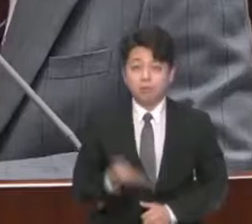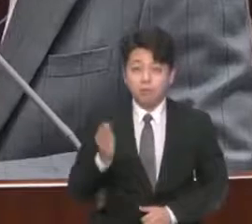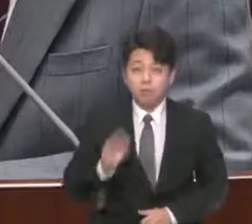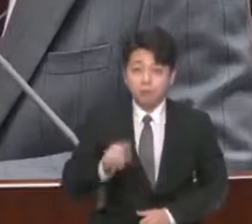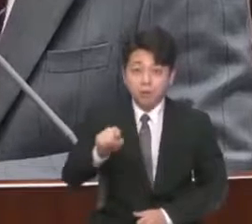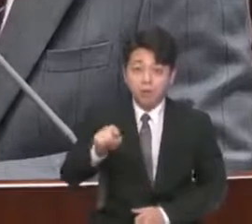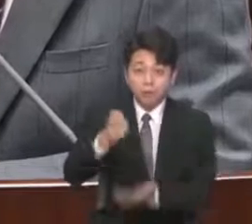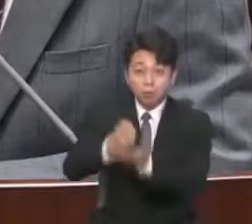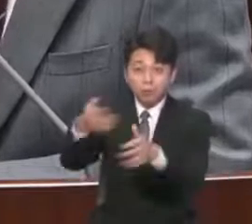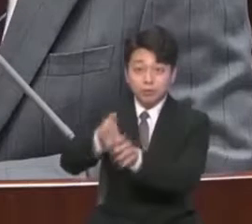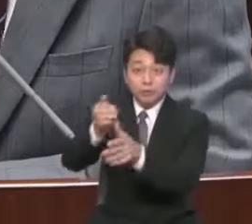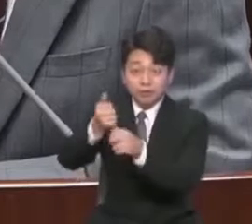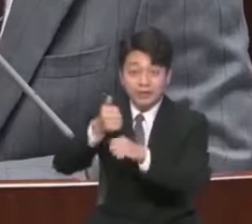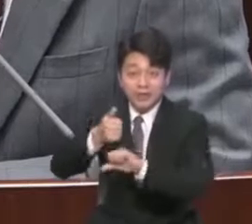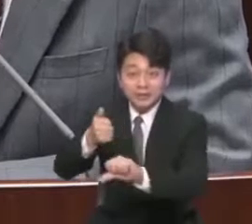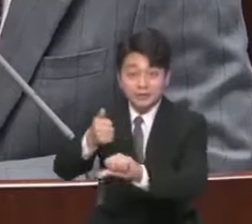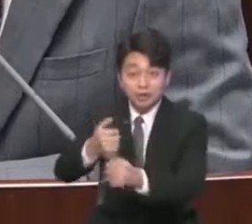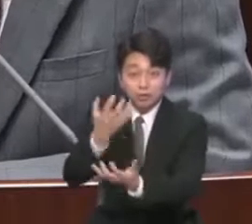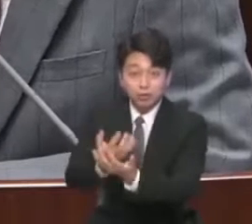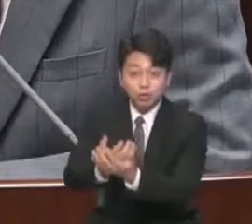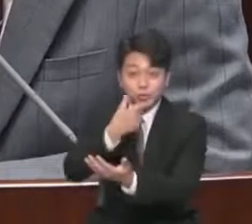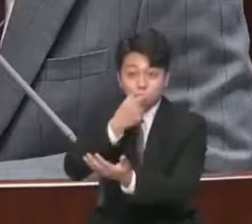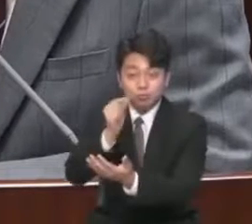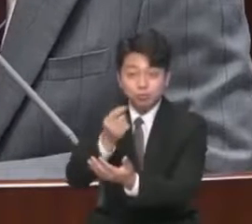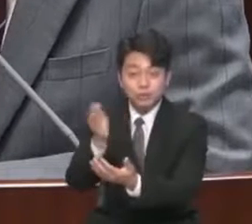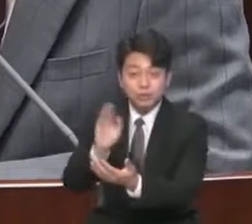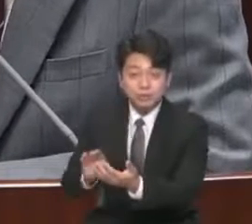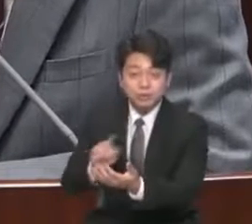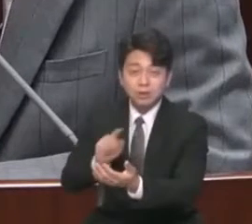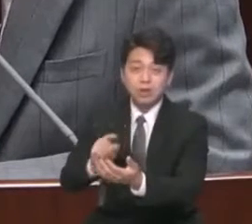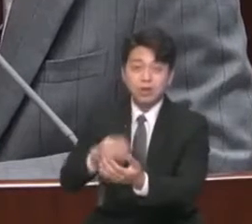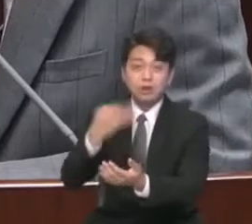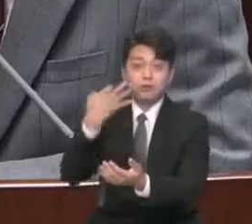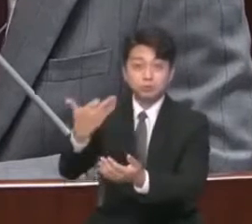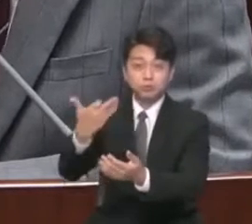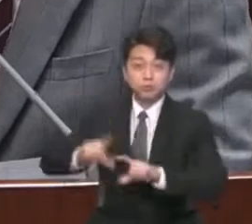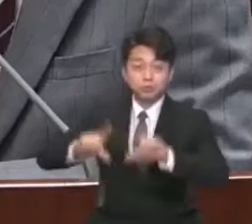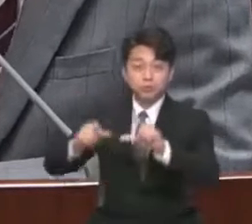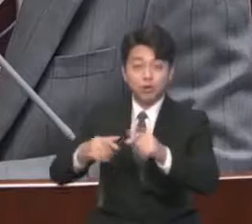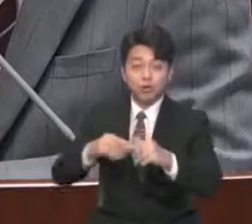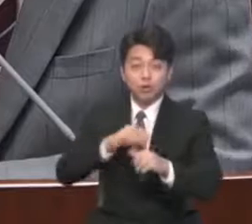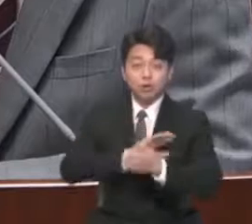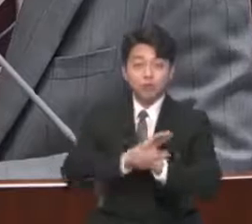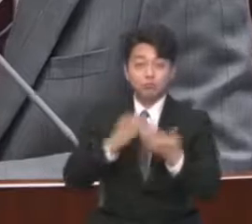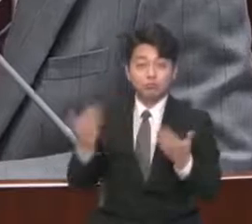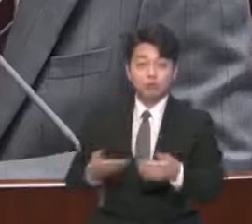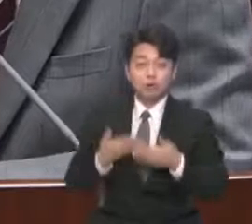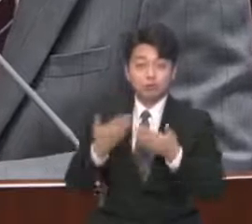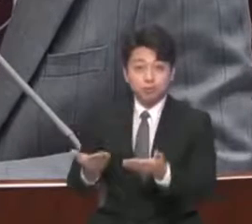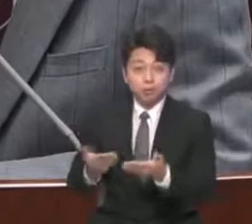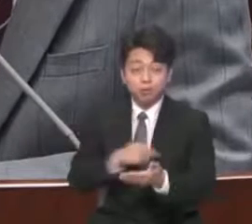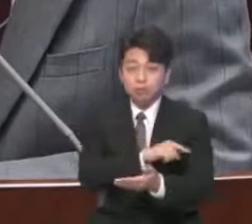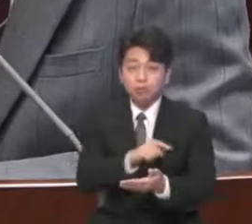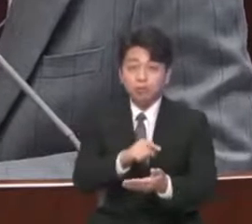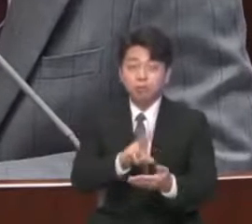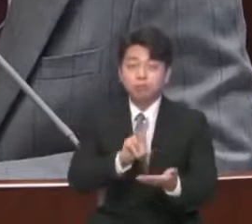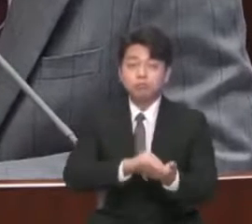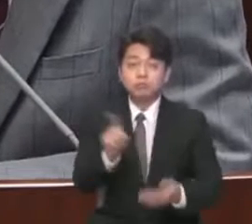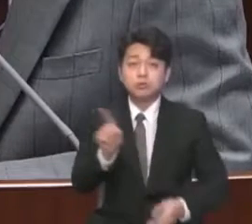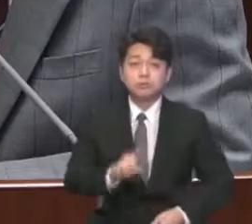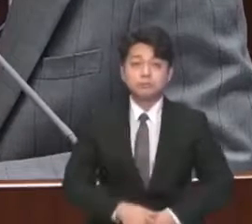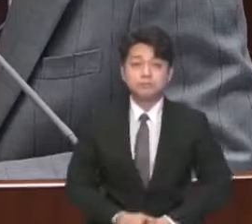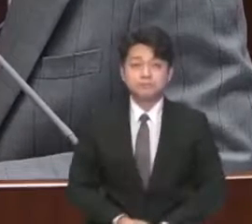받았는데 이 제보 청년이 타당하고 서일병은 잘못됐다 이 말씀을 하신 거죠 방금? 원래 규정은